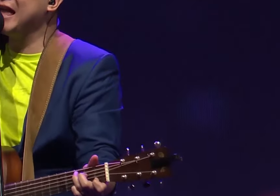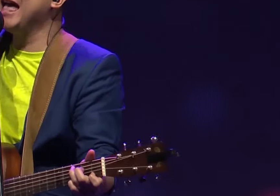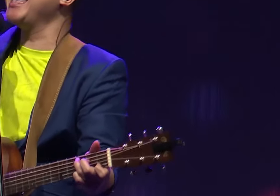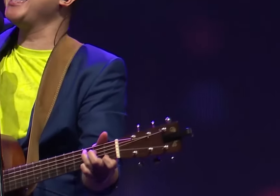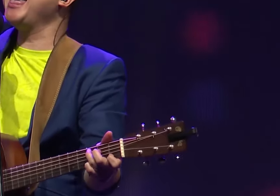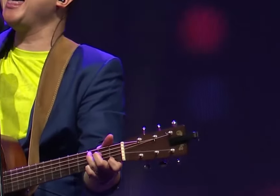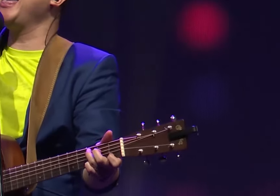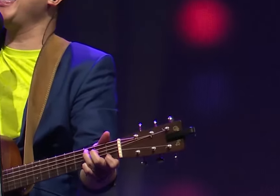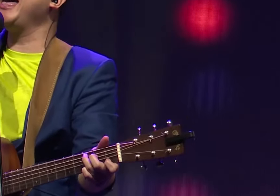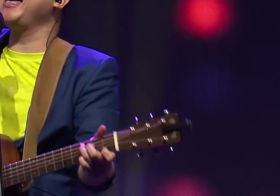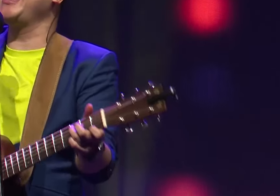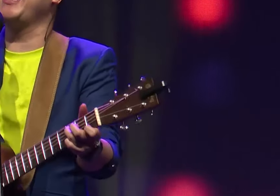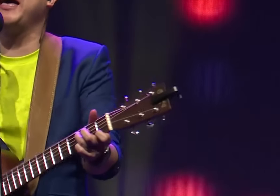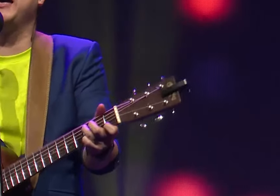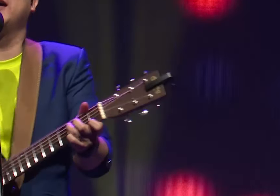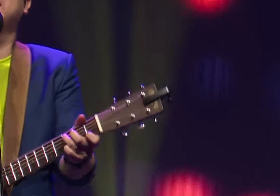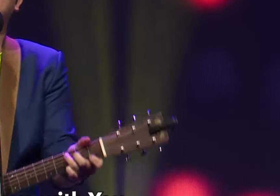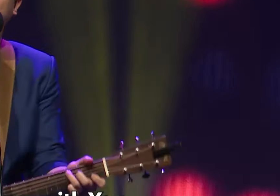Jesus.